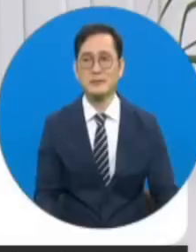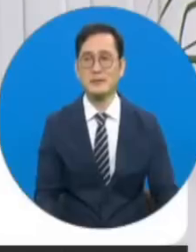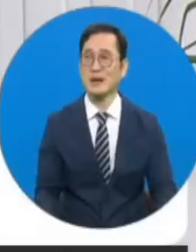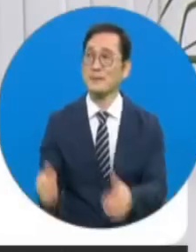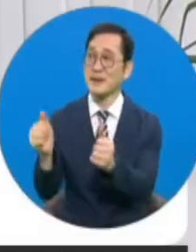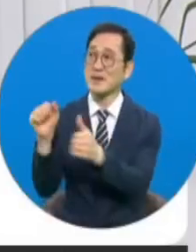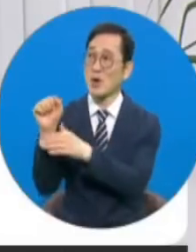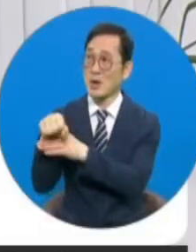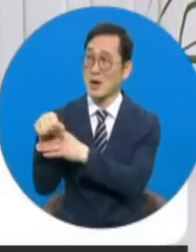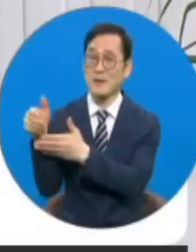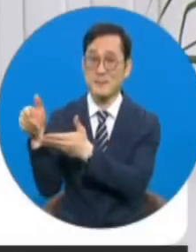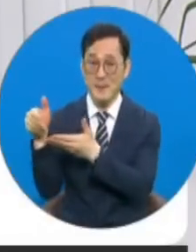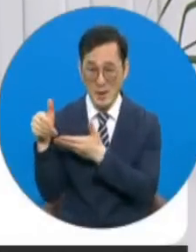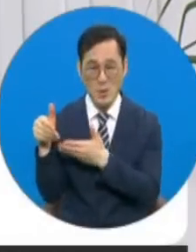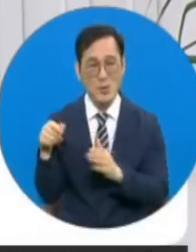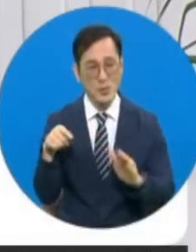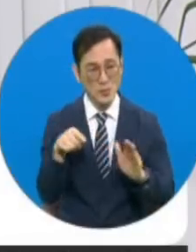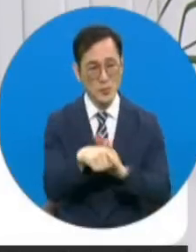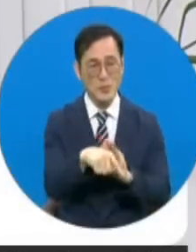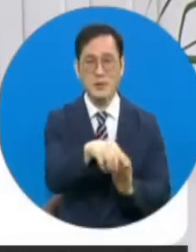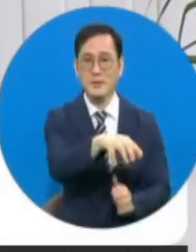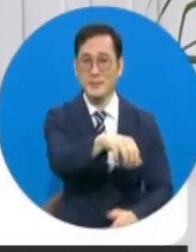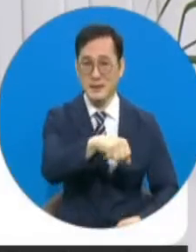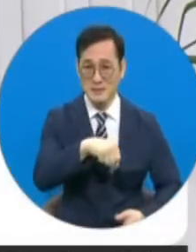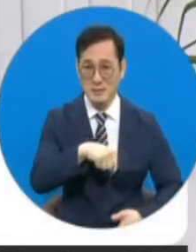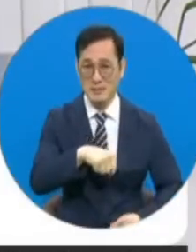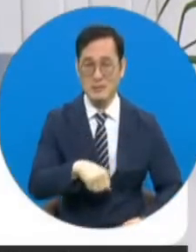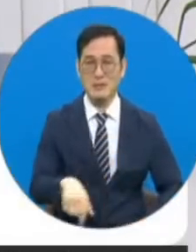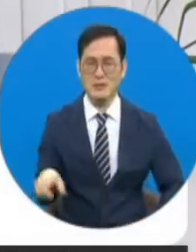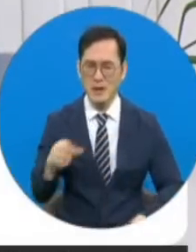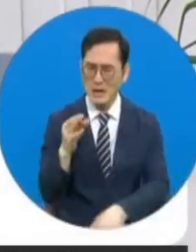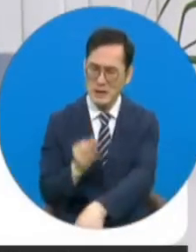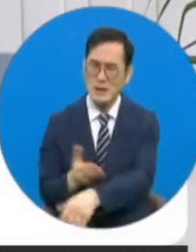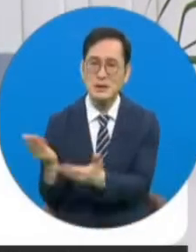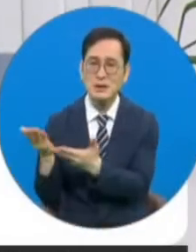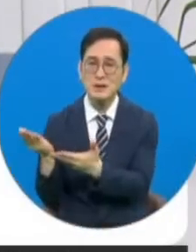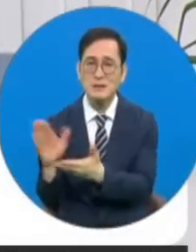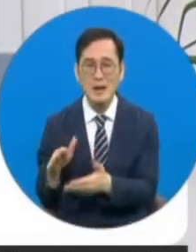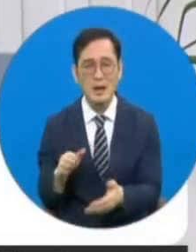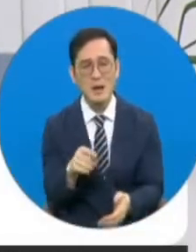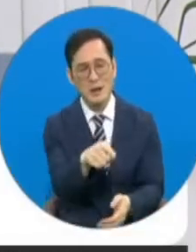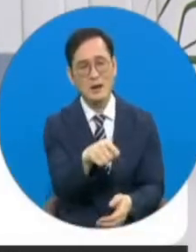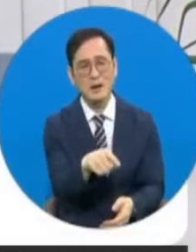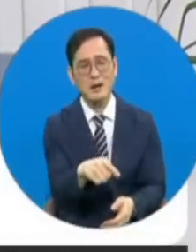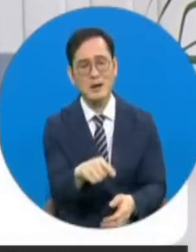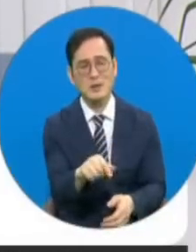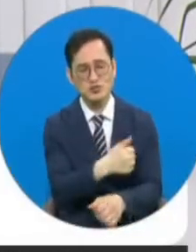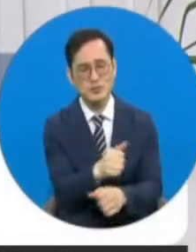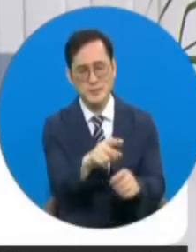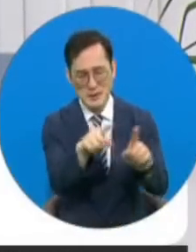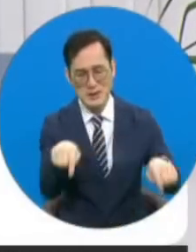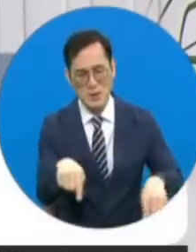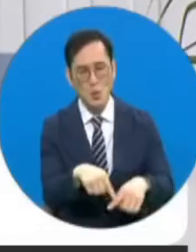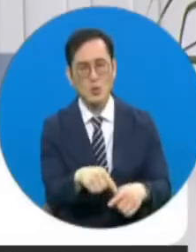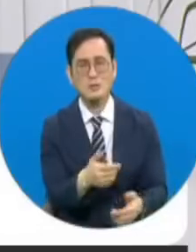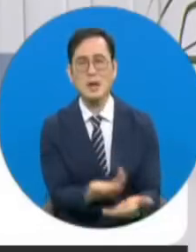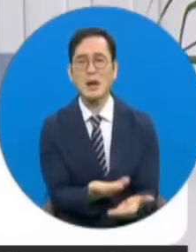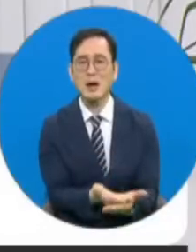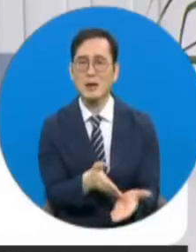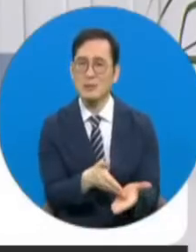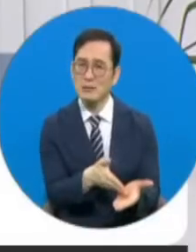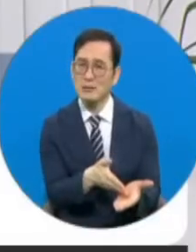판사한테 가서 승인을 받아야 되는 거지 않습니까이 간단한 내용도 하지 않고 그냥 국회한테 출입 기록 주세요라고 이야기를 한 거예요 저는 이게